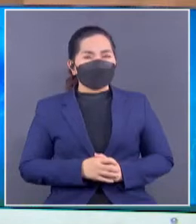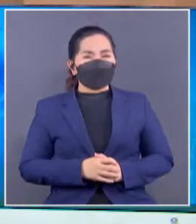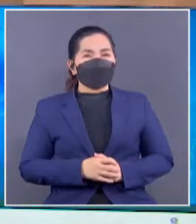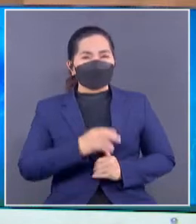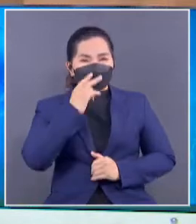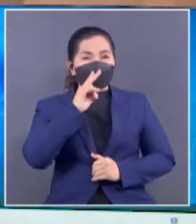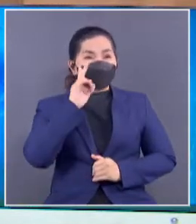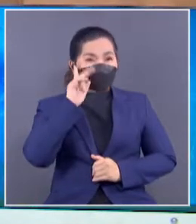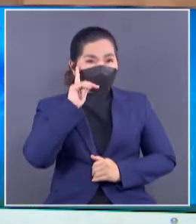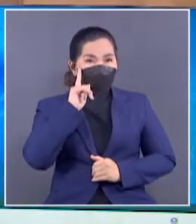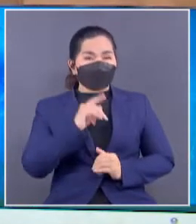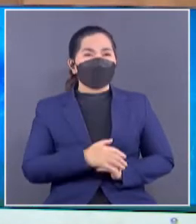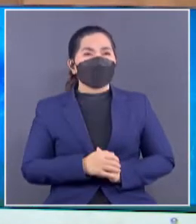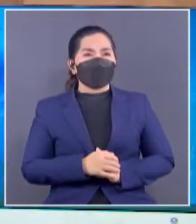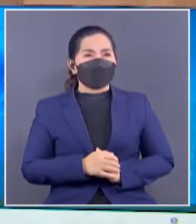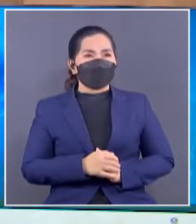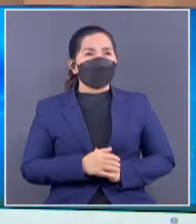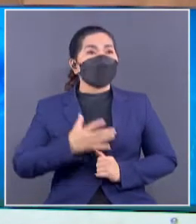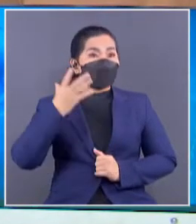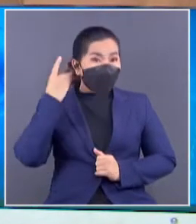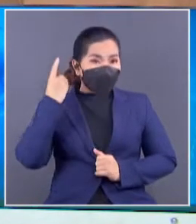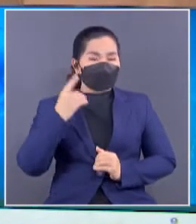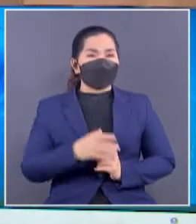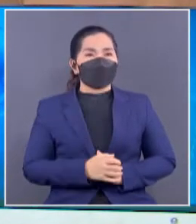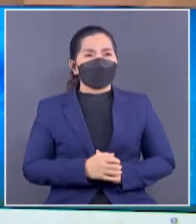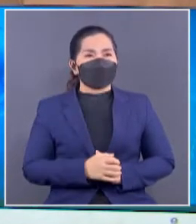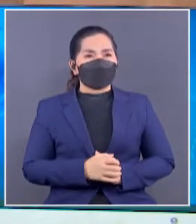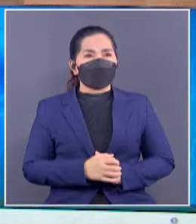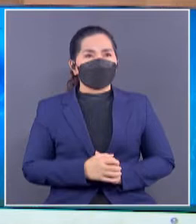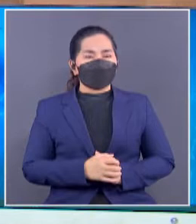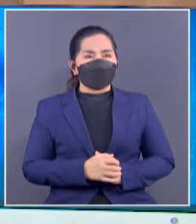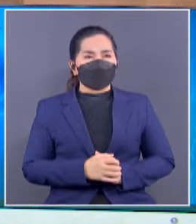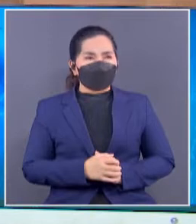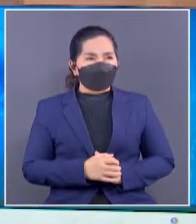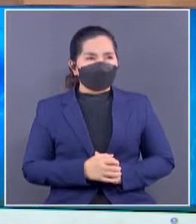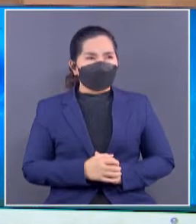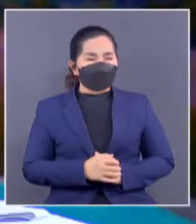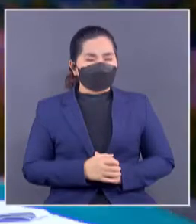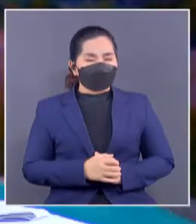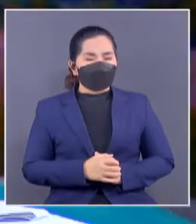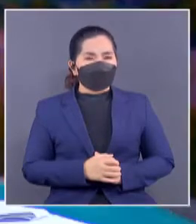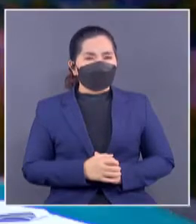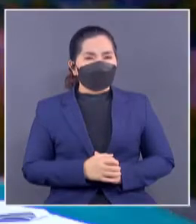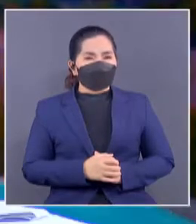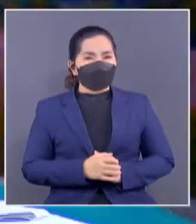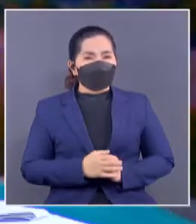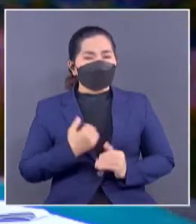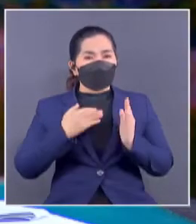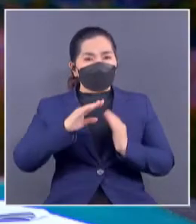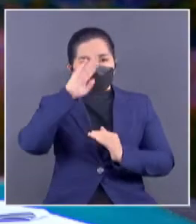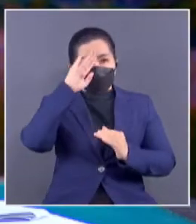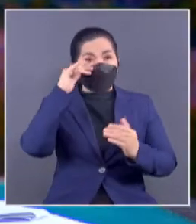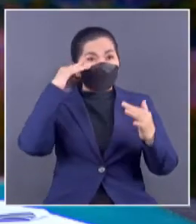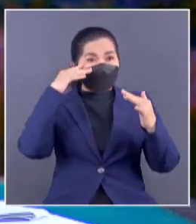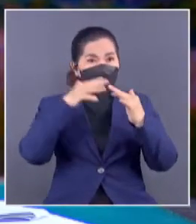เป็นอีกความคืบหน้าหนึ่งฮะจากเหตุที่เกิดขึ้นล่าสุดเมื่อวานนี ้ เมื่อวานนี้ก็เป็นอีกเรื่องหนึ่งเรื่องใหญ่ก็คือกรณีของอดีตผู้ป่วยจิตเวชที่มีอ